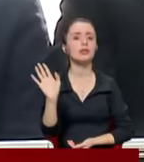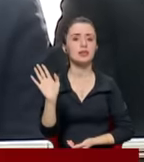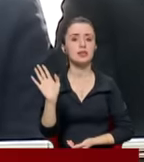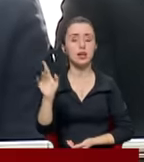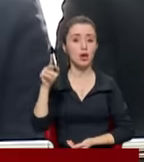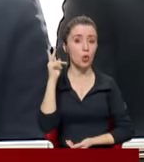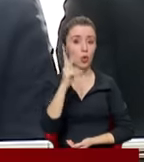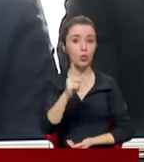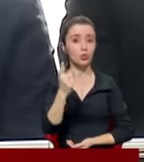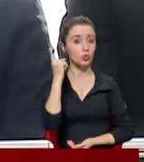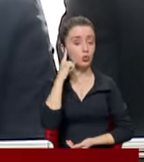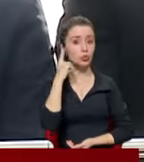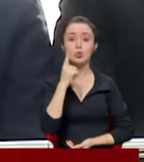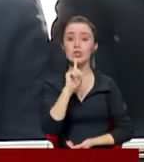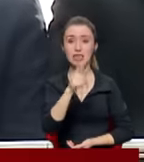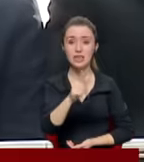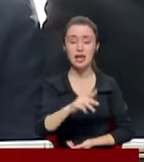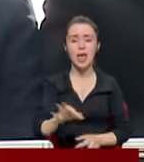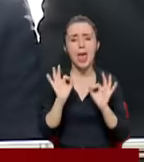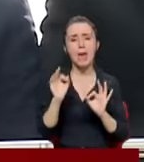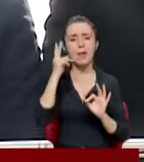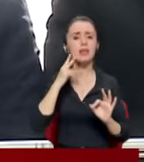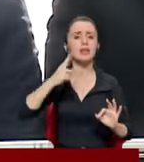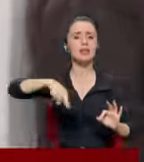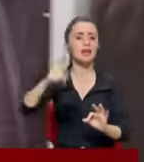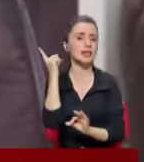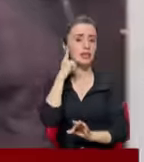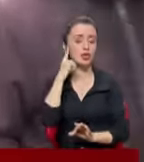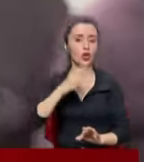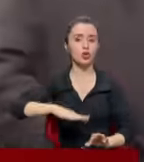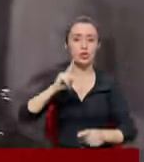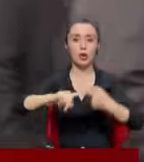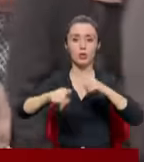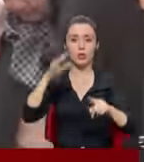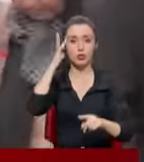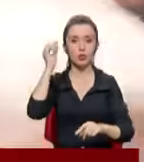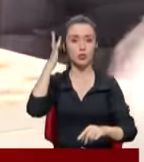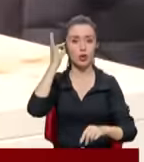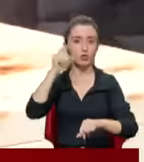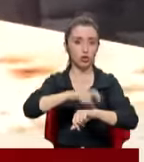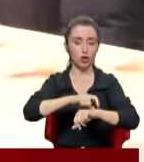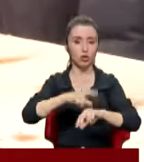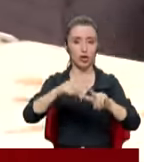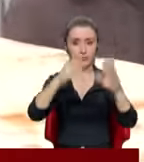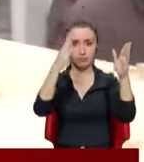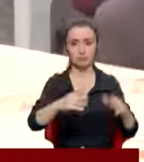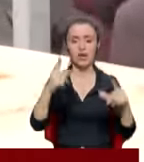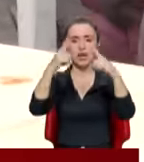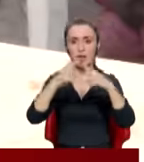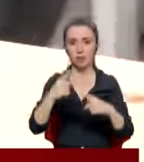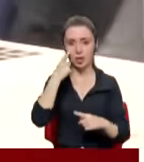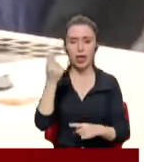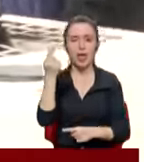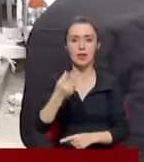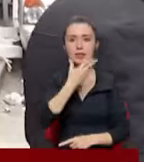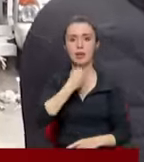onun duyduğu ses hep zenginlerin sesi sosyal politika Uzmanı Profesör Doktor Aziz Çelik'in hesabına göre en